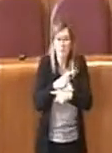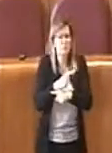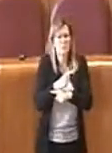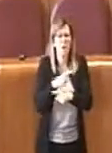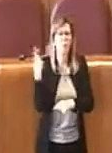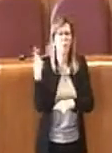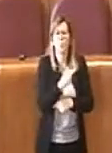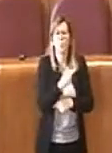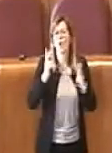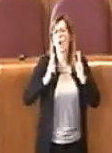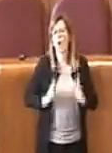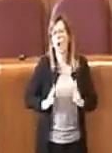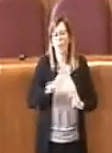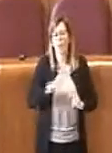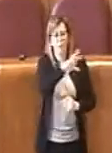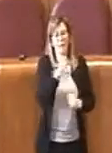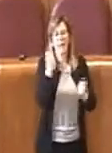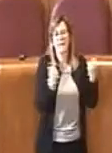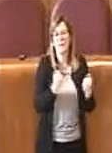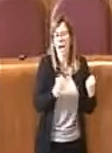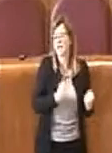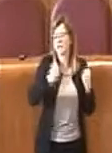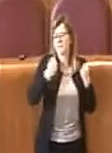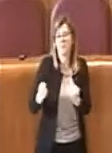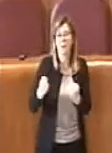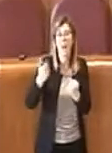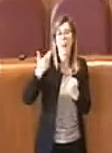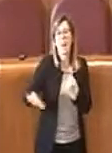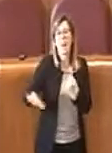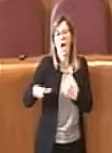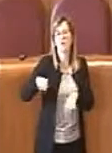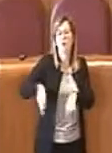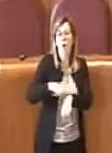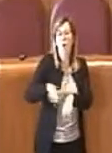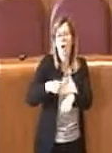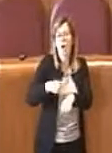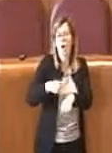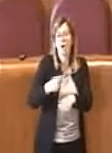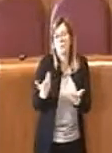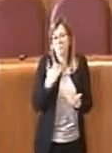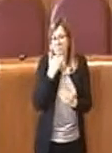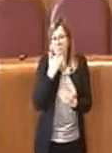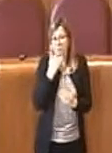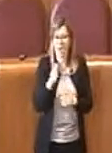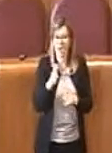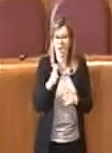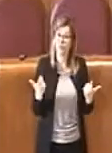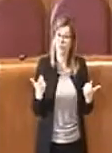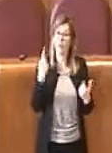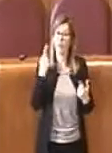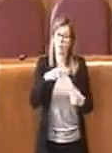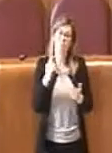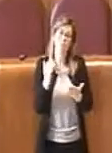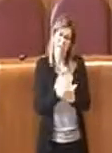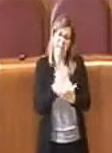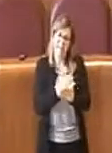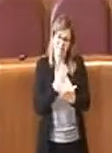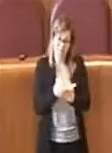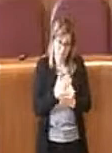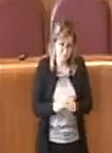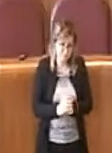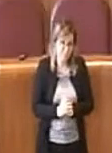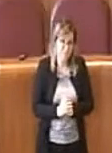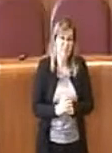portati a lasciare l'automobile più nel tempo dovuto quindi questo diciamo interni trasportistici in termini